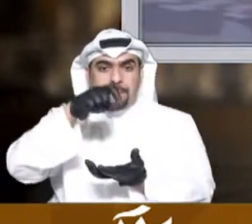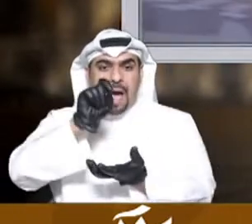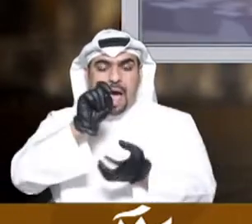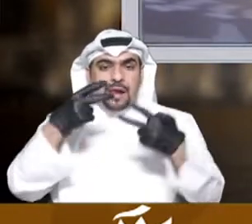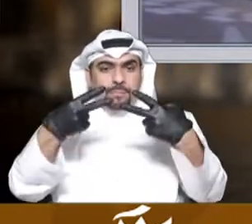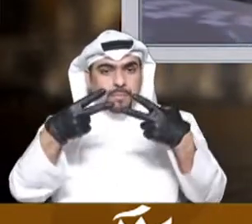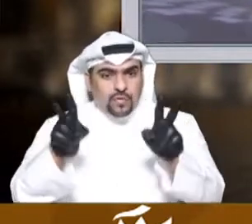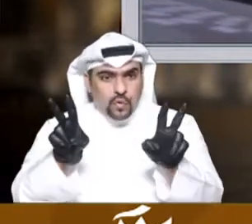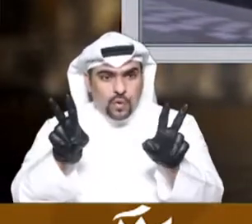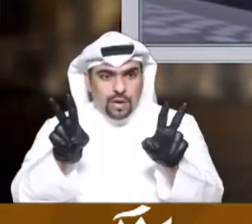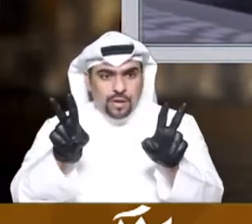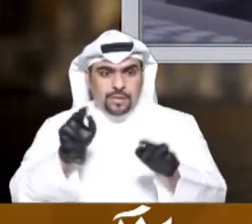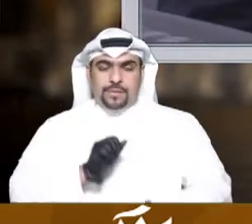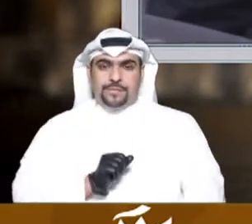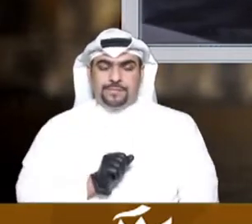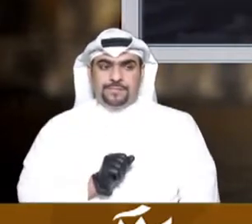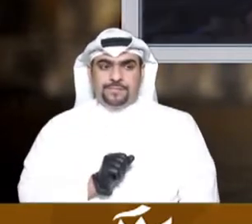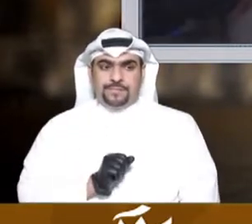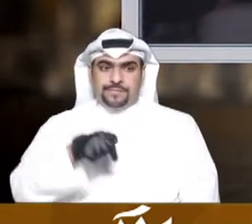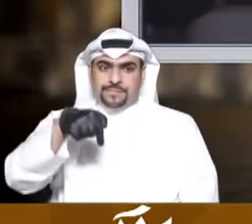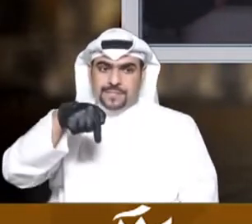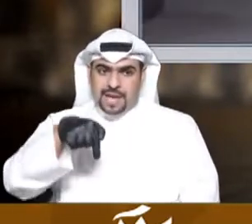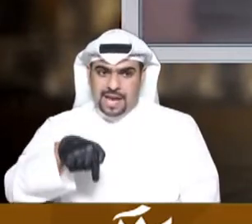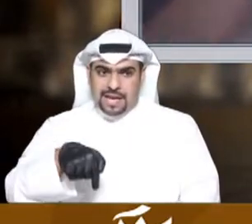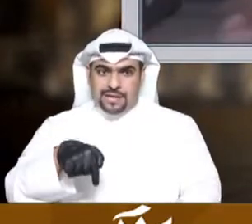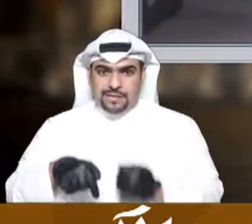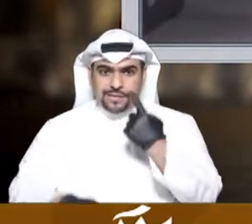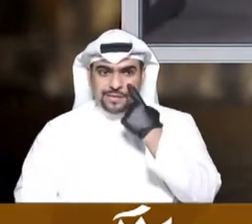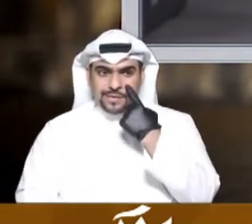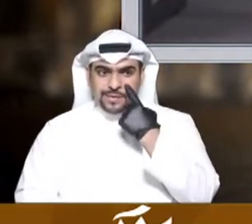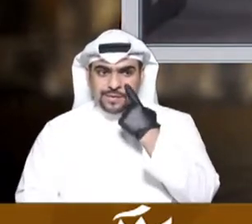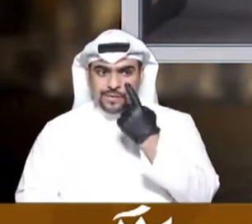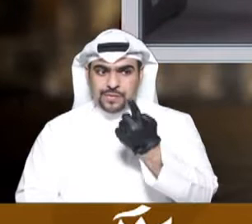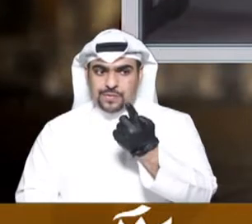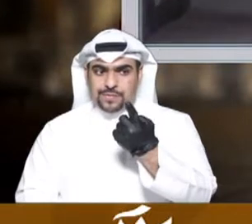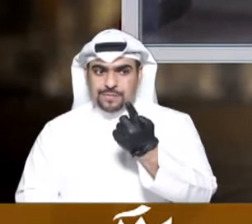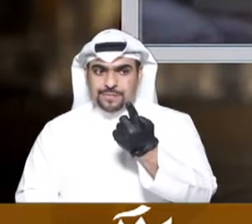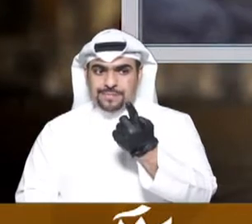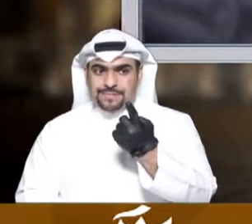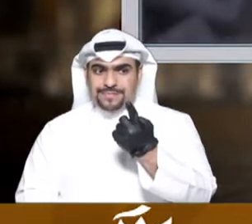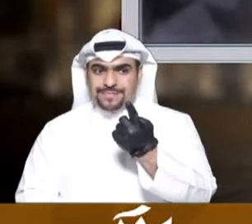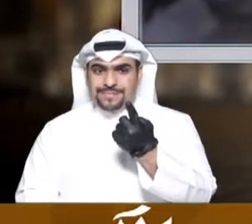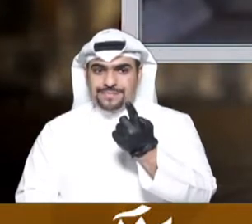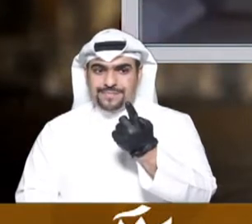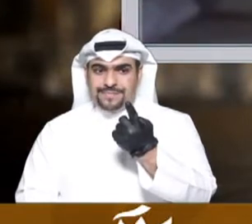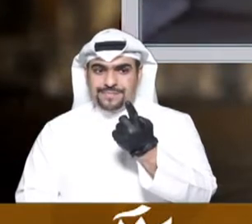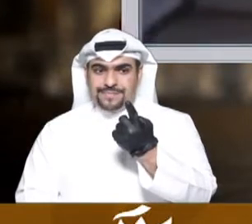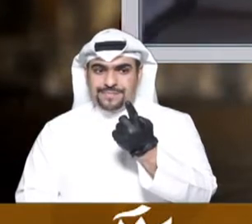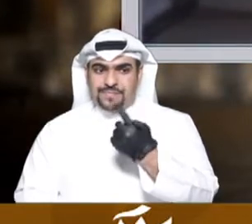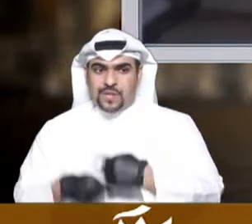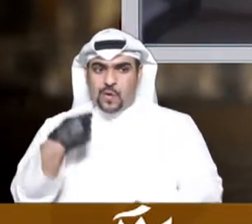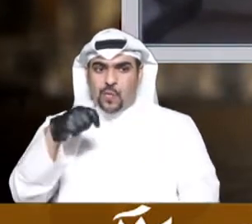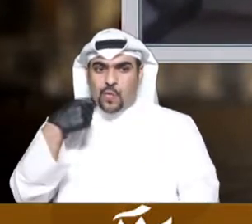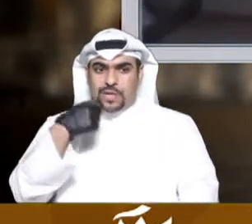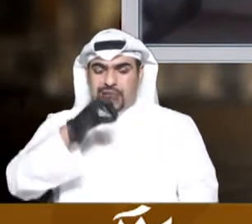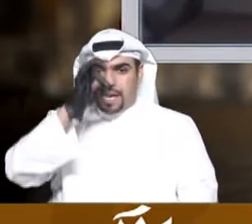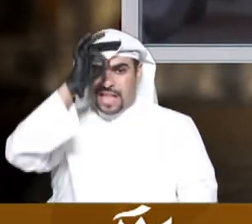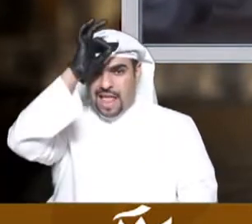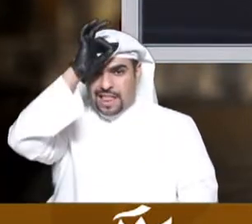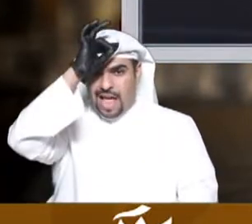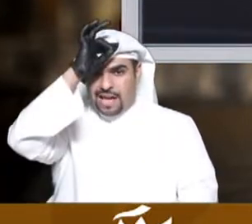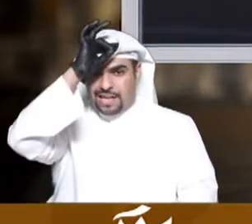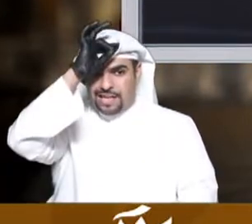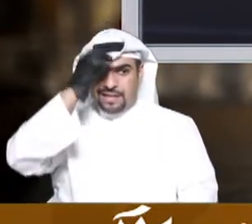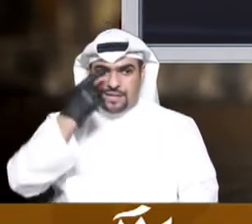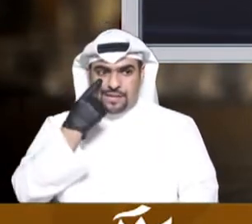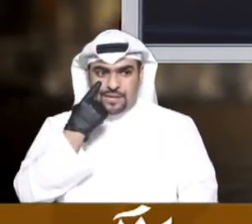هذه الامانه يمكن قاعد نشوفها، يمكن قاعد تشوفون انتم يمكن على كاخوانكم نعم توصيل الرسائل من